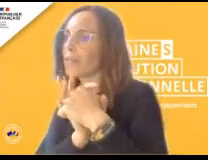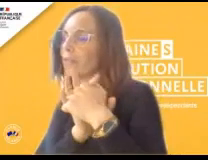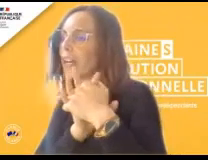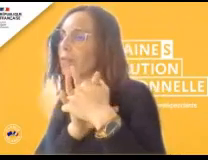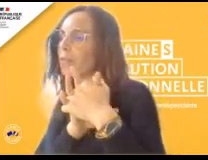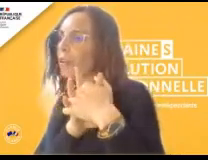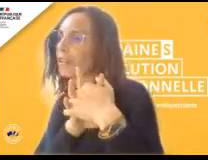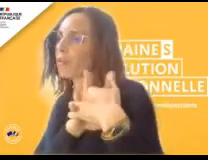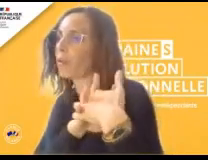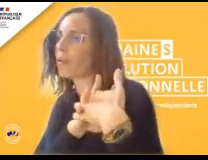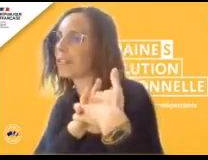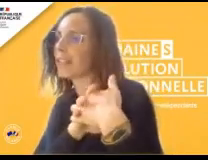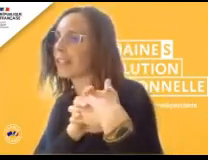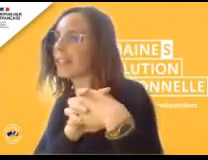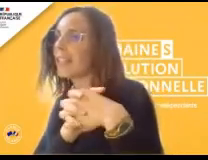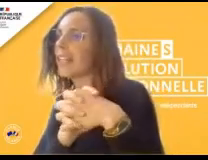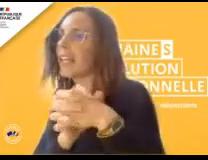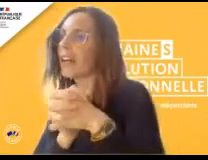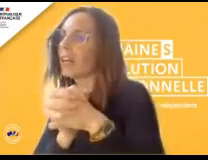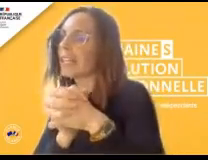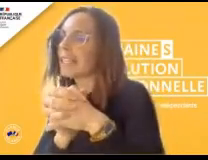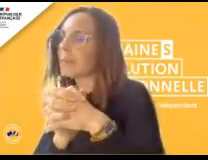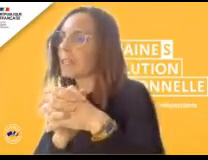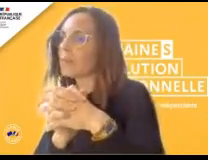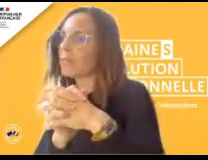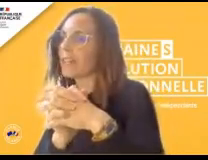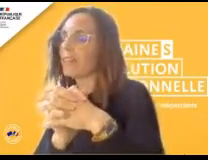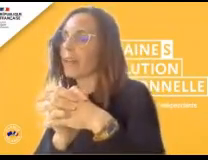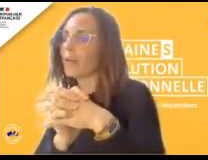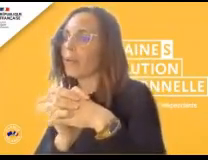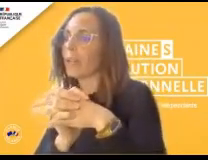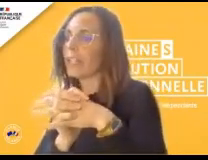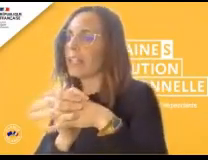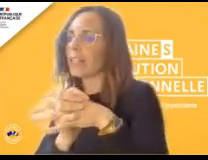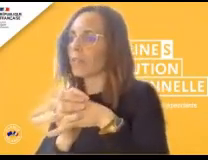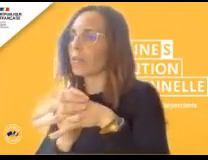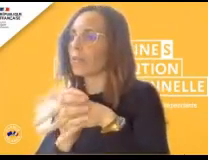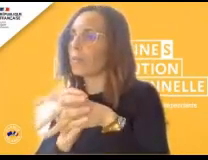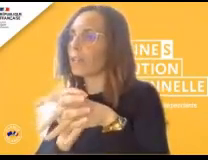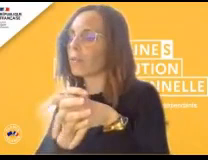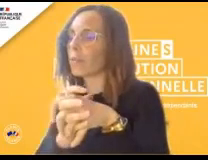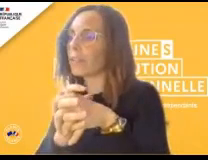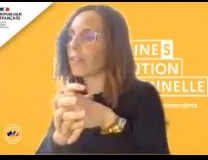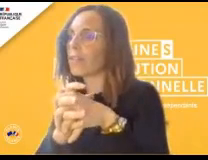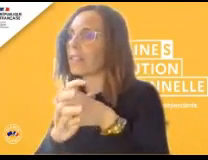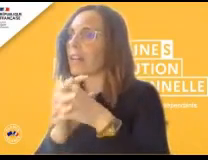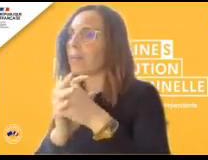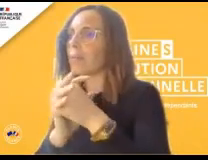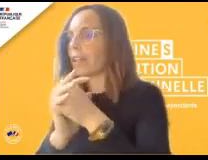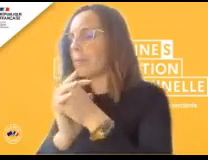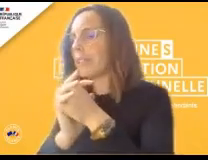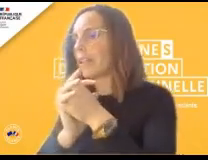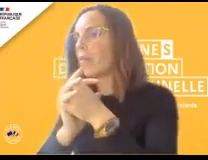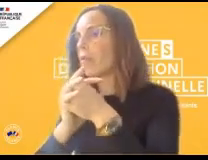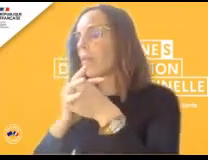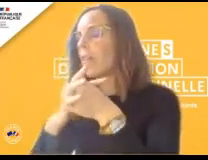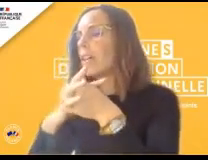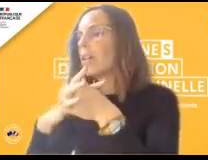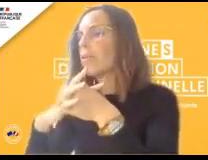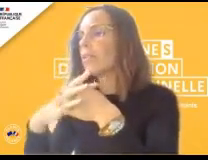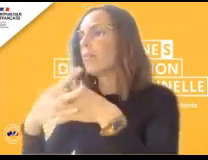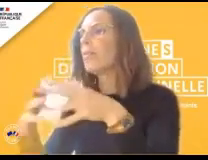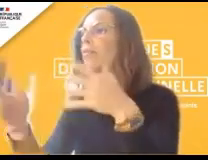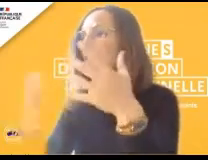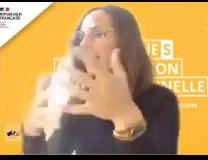transitions professionnelles, donc Transition Pro Occitanie, les espaces conseil VAE et les centres de bilan de compétences, également pour expliquer